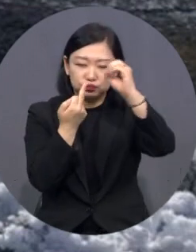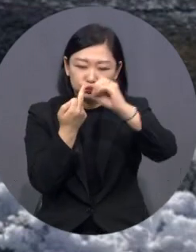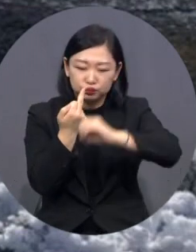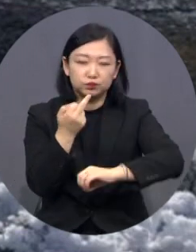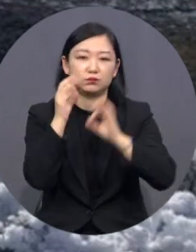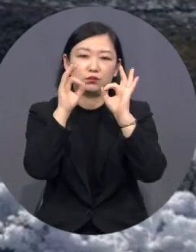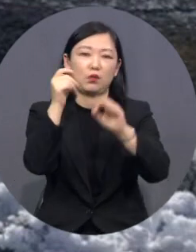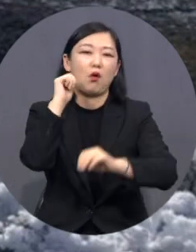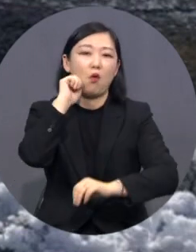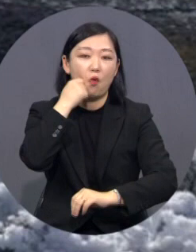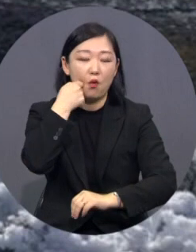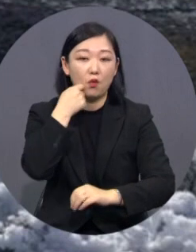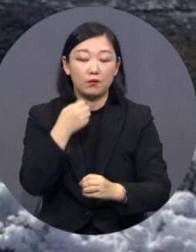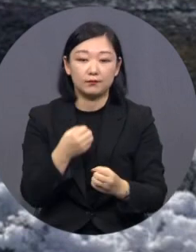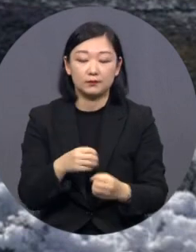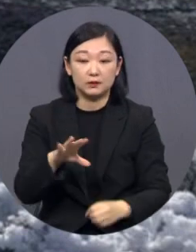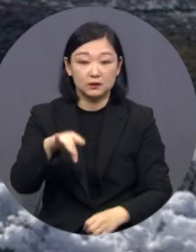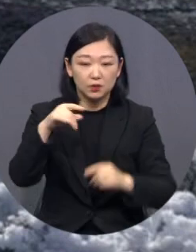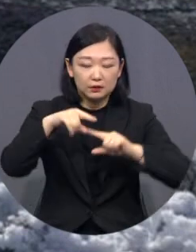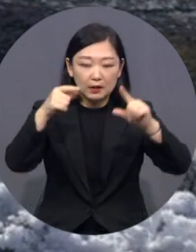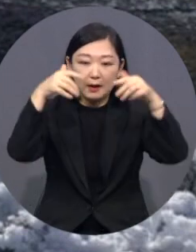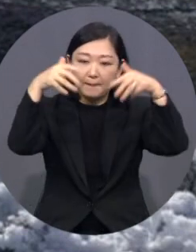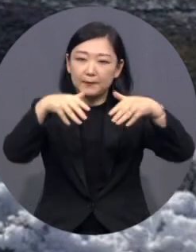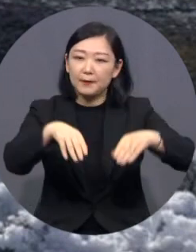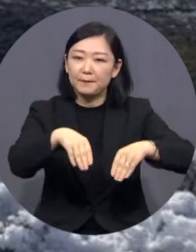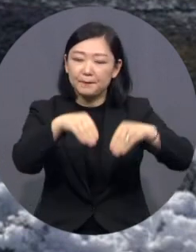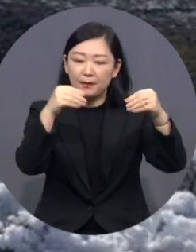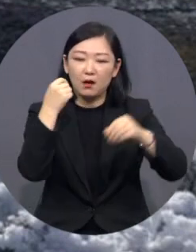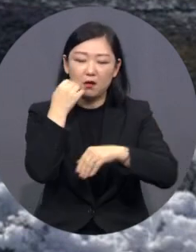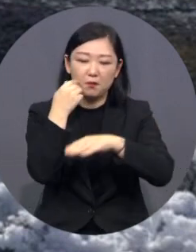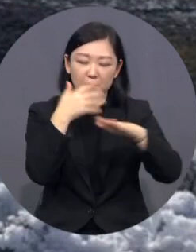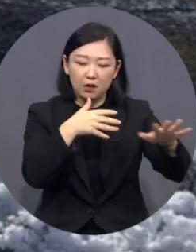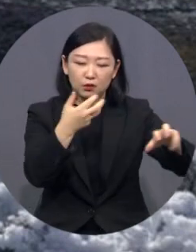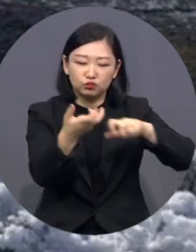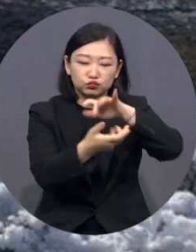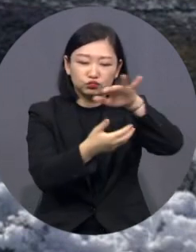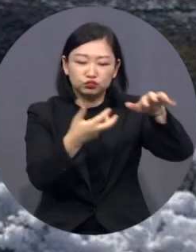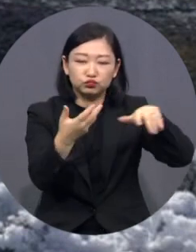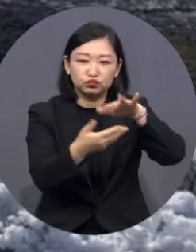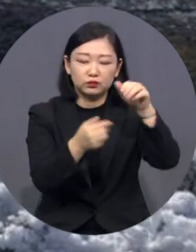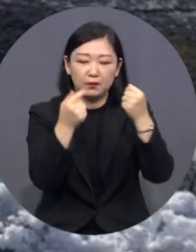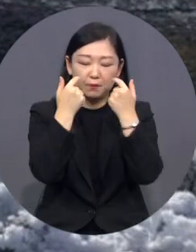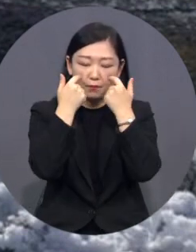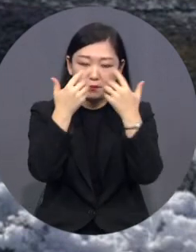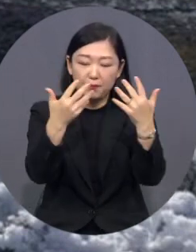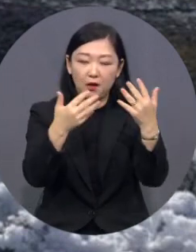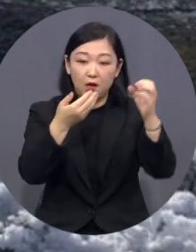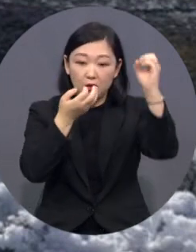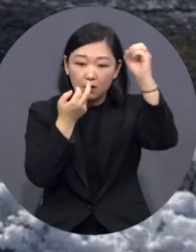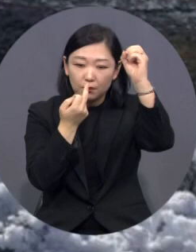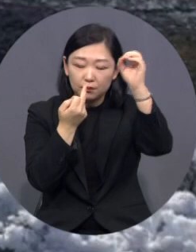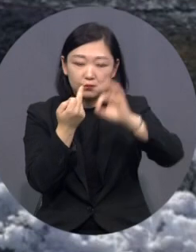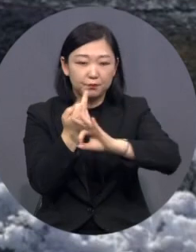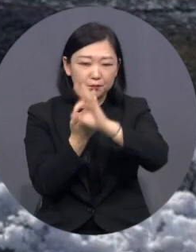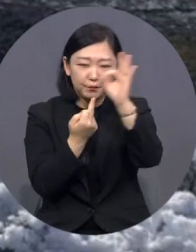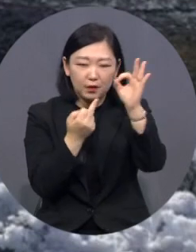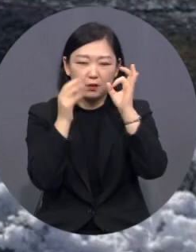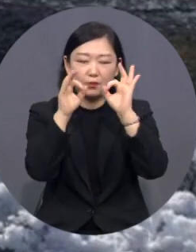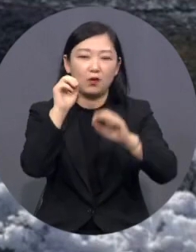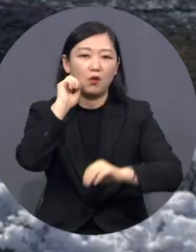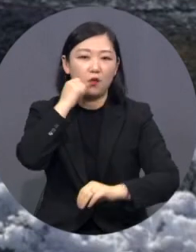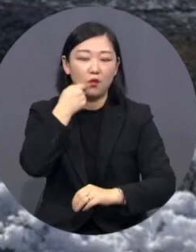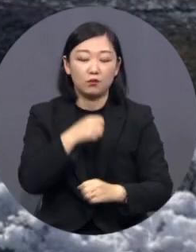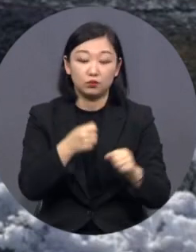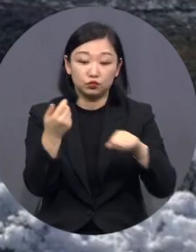없겠는데요 새해 첫날에는 비가 그치지만 바다에 낮은 구름이 껴서 선명한 해도지 감상하기 어렵겠습니다